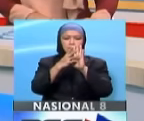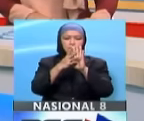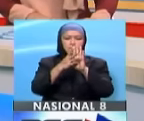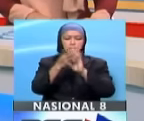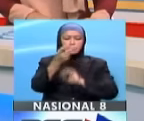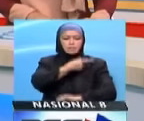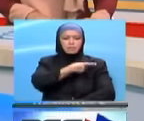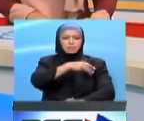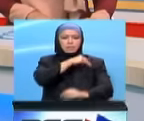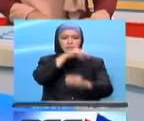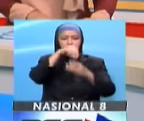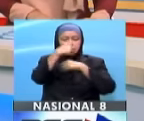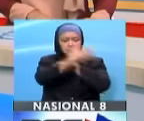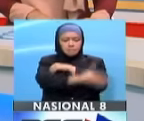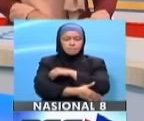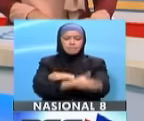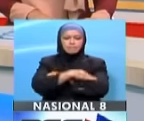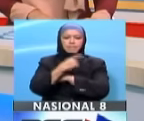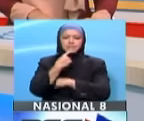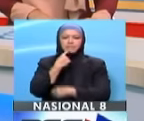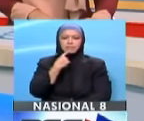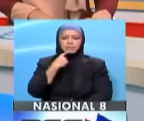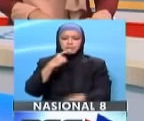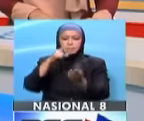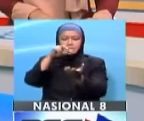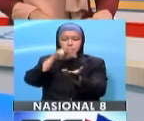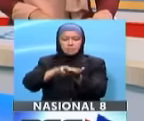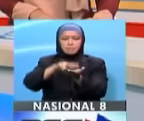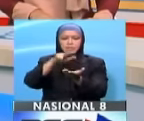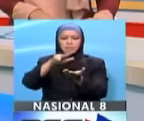Negeri mengesahkan perkara itu.